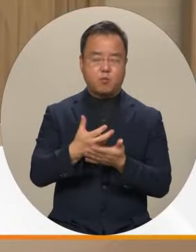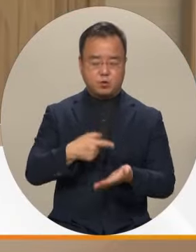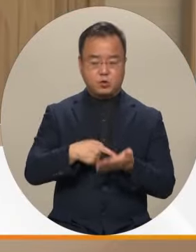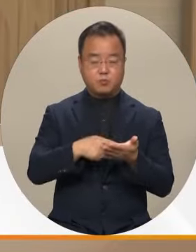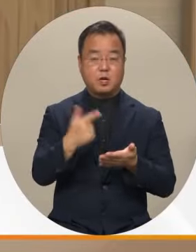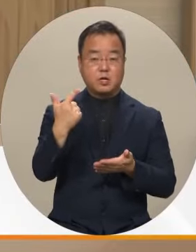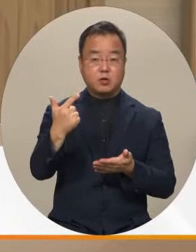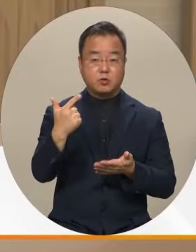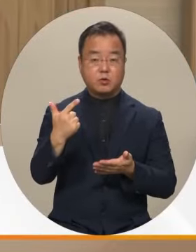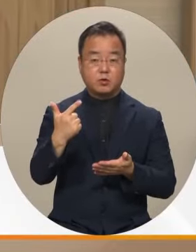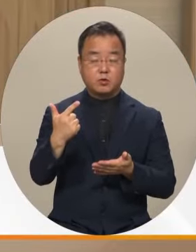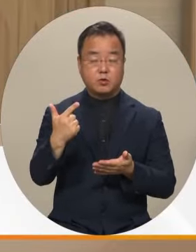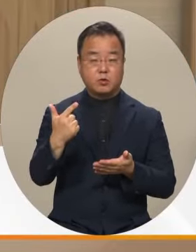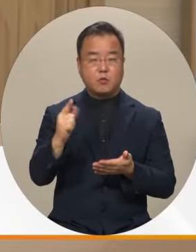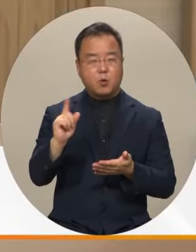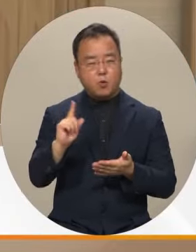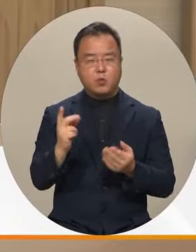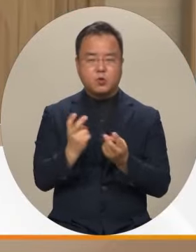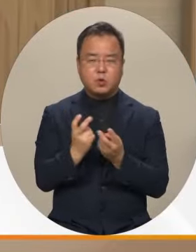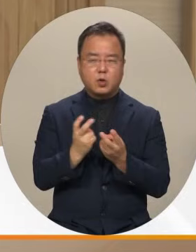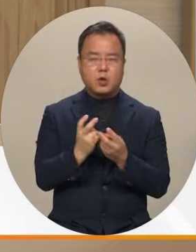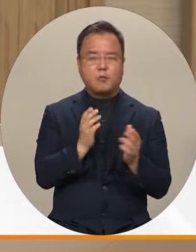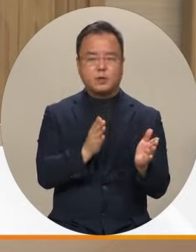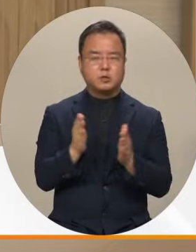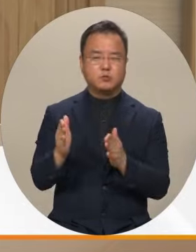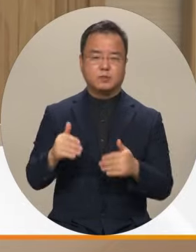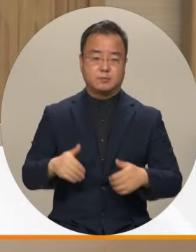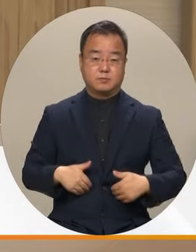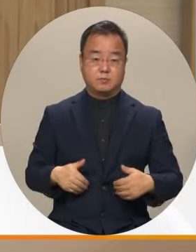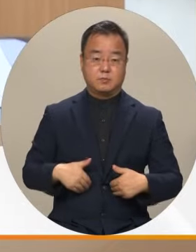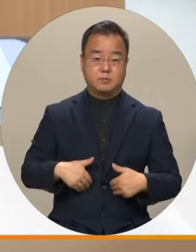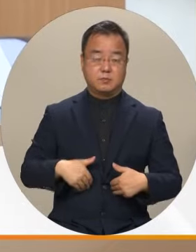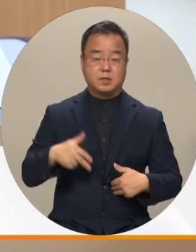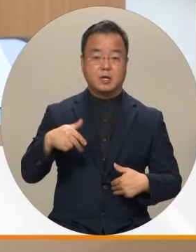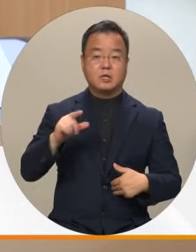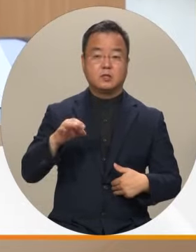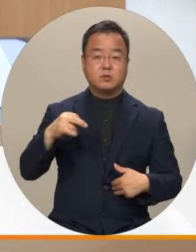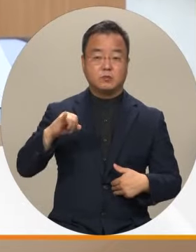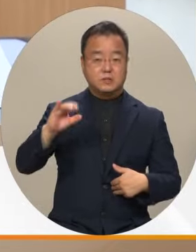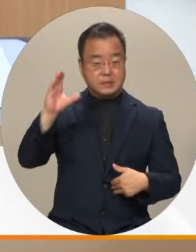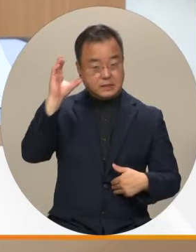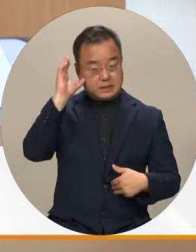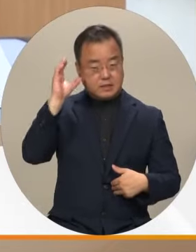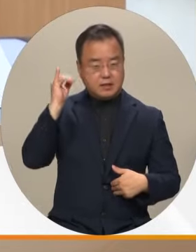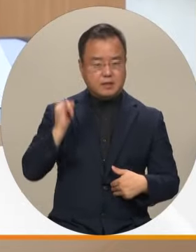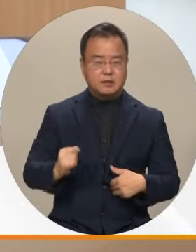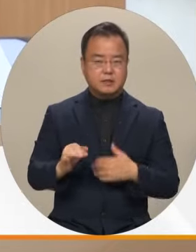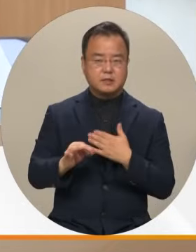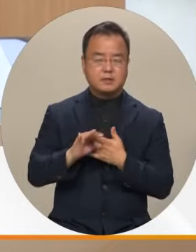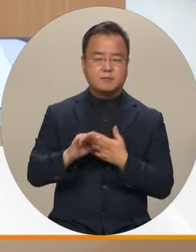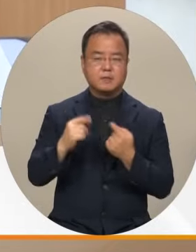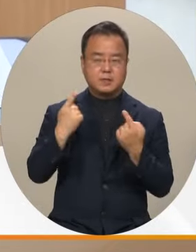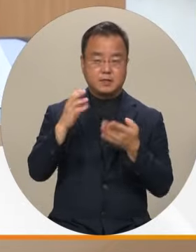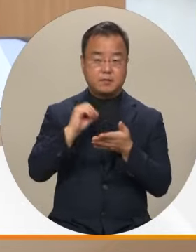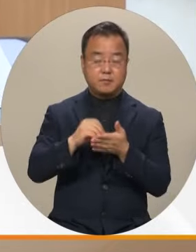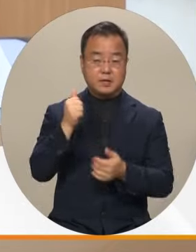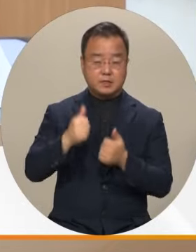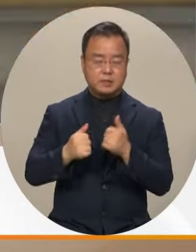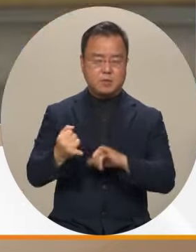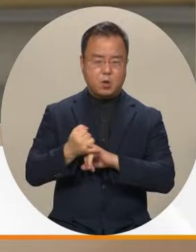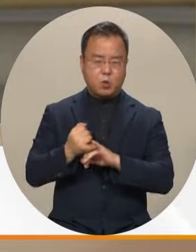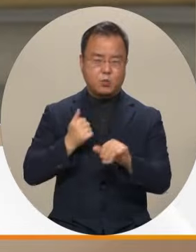것인가에 대한 입장을 정리해야 합니다 정식 기대치가 낮을 경우에 수능 필수 필승 전략을 수립해야